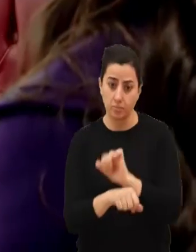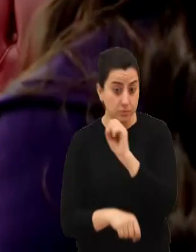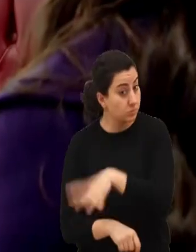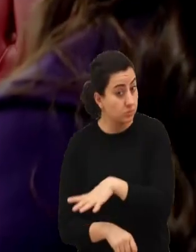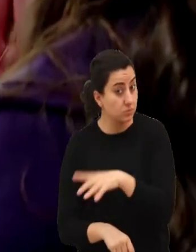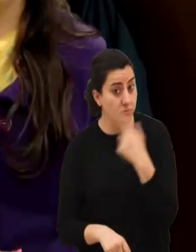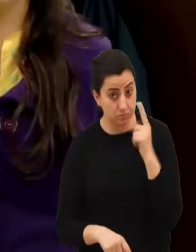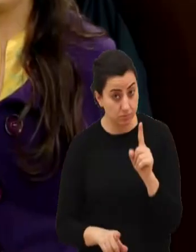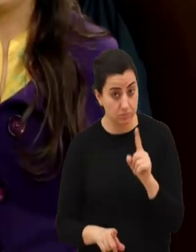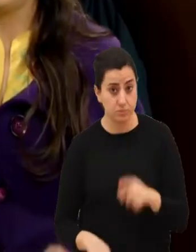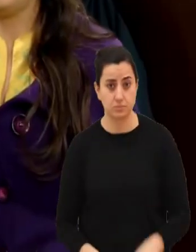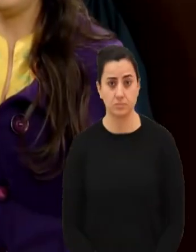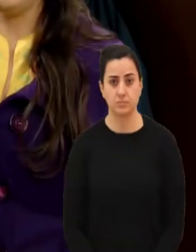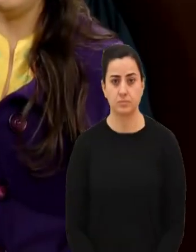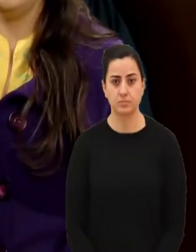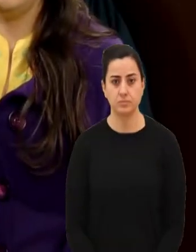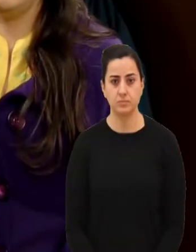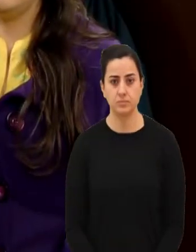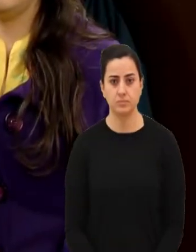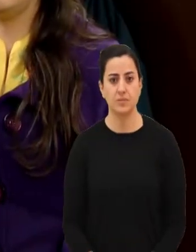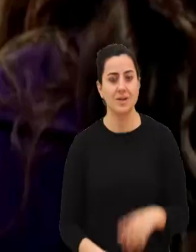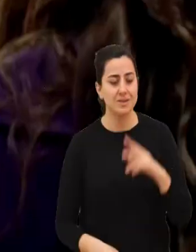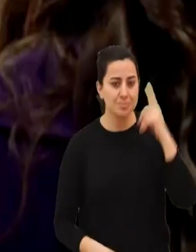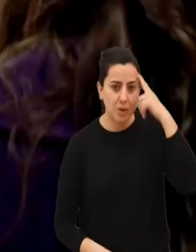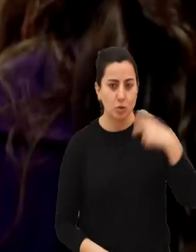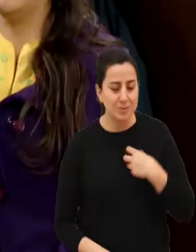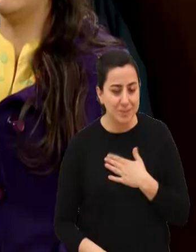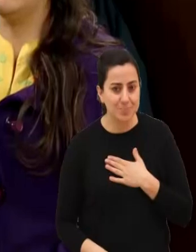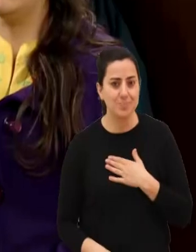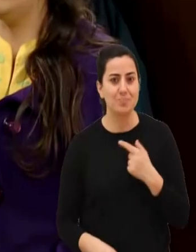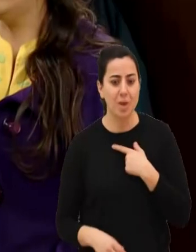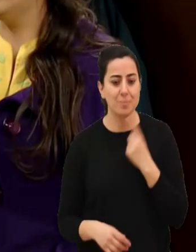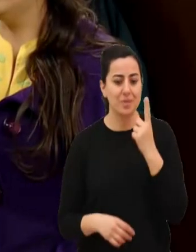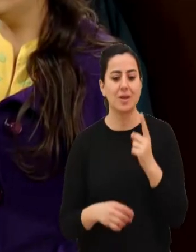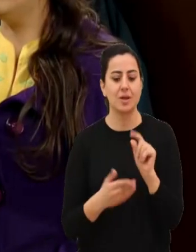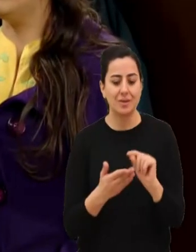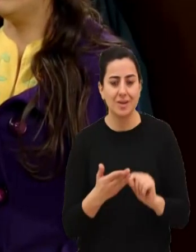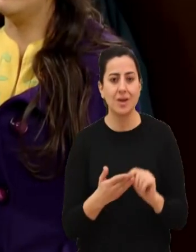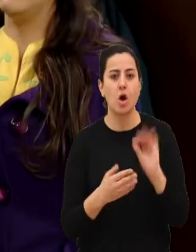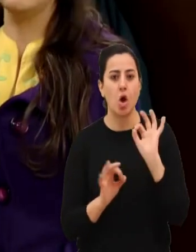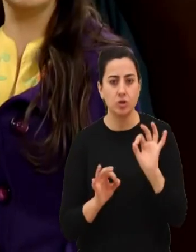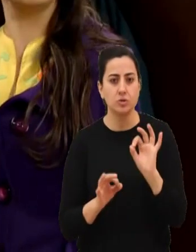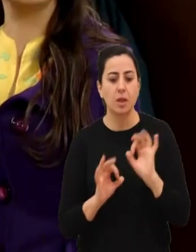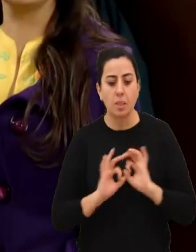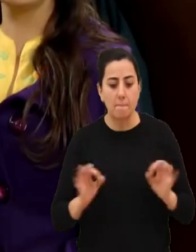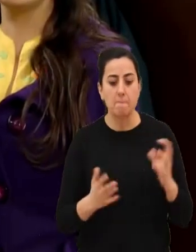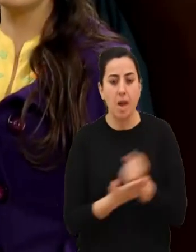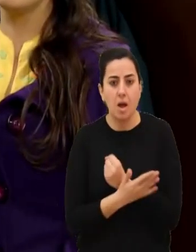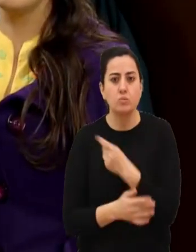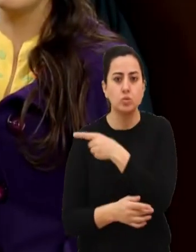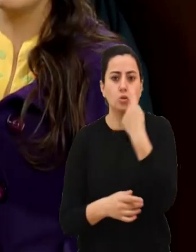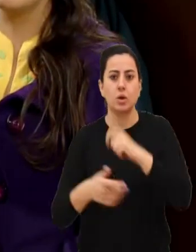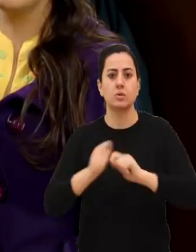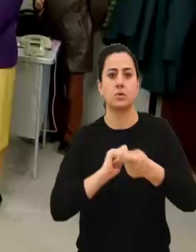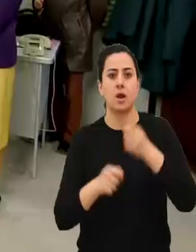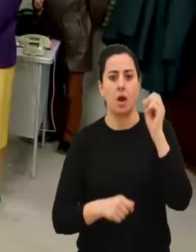tane atarım sizi nezarete. Ya sayın başkomiserim. Evet. Ben bir kupon yaptım altılı. Tamam mı? Tuttu ama bu kadın